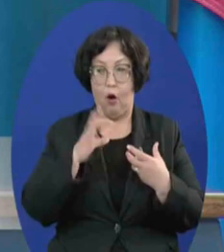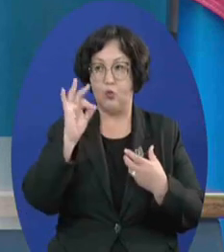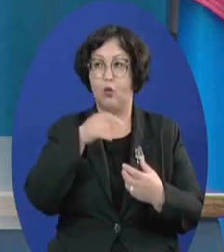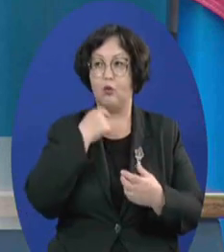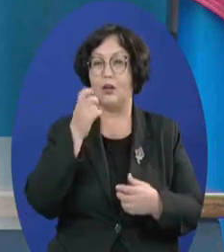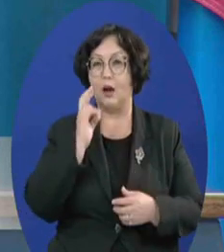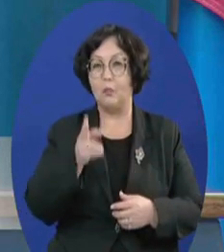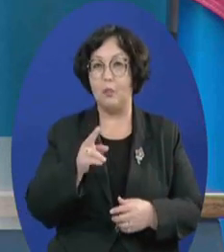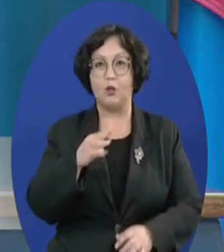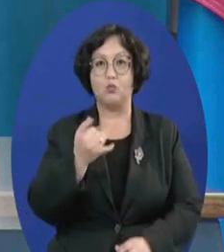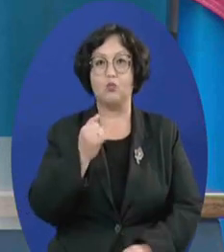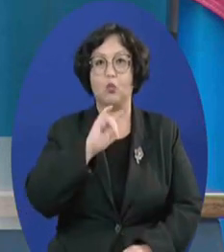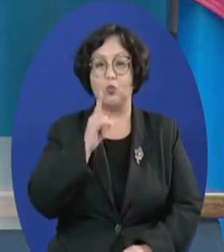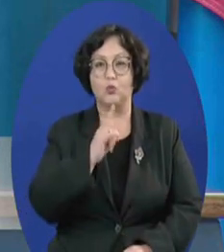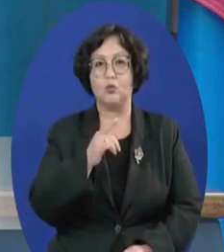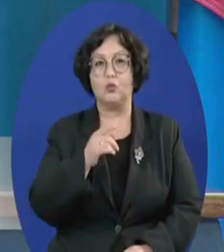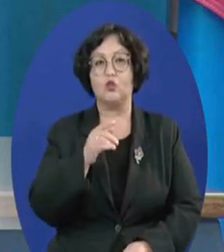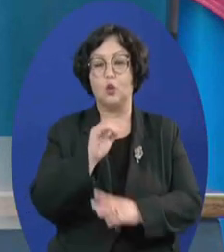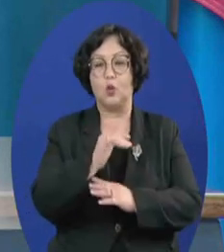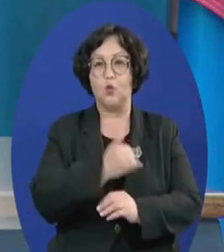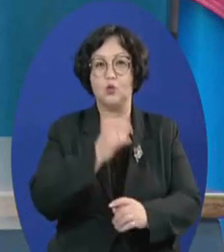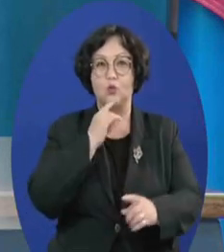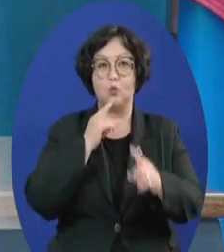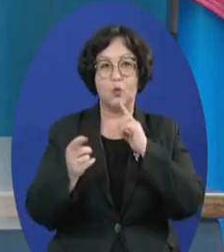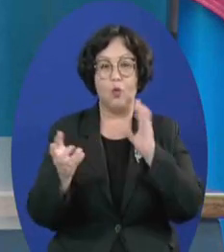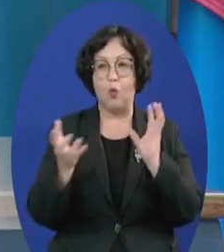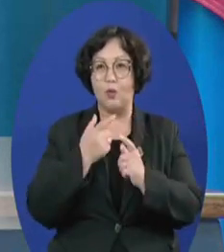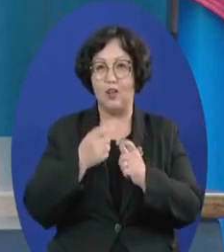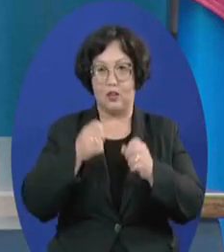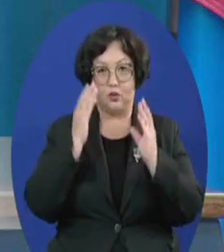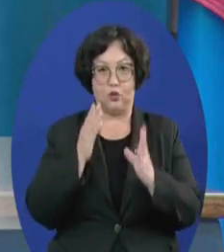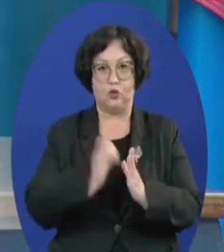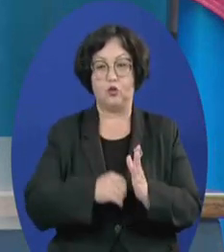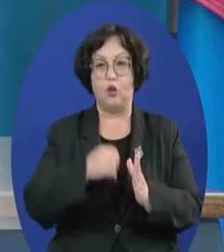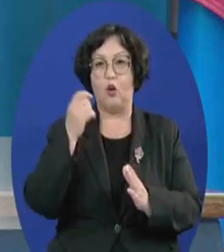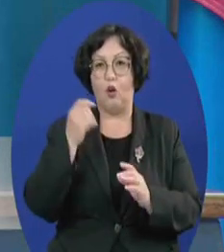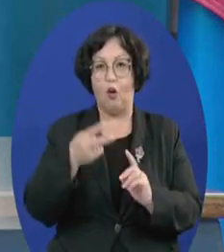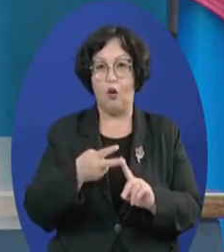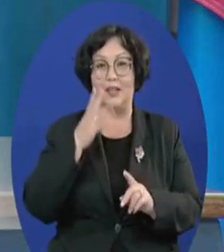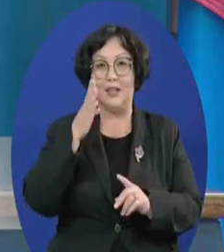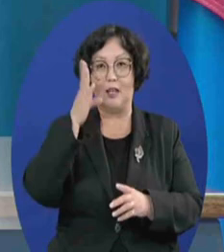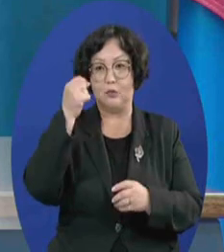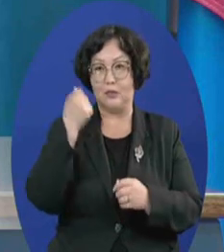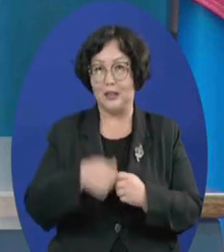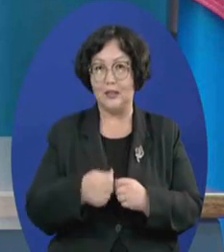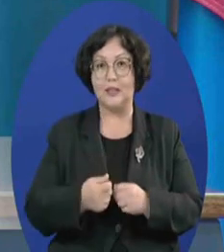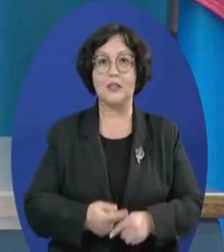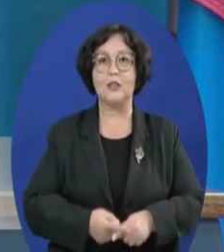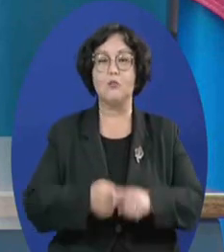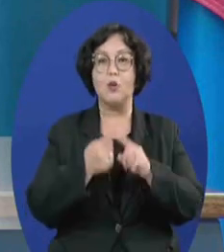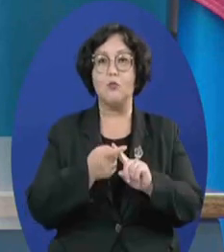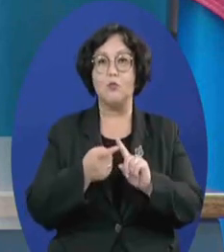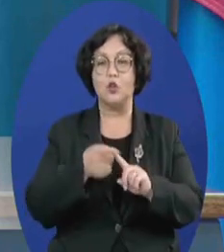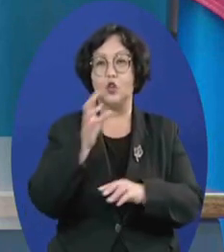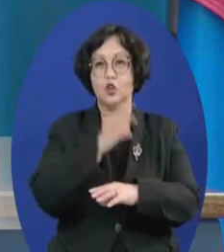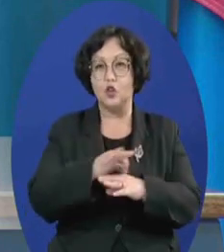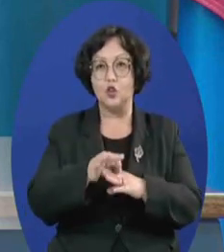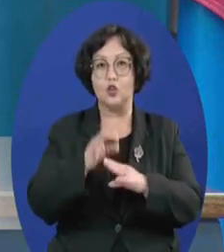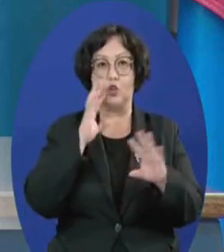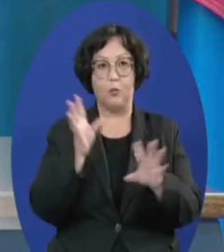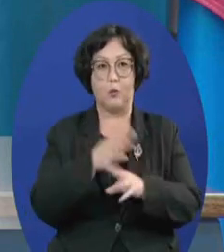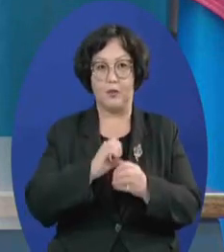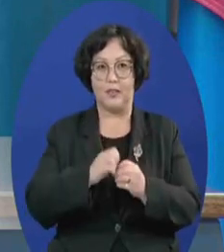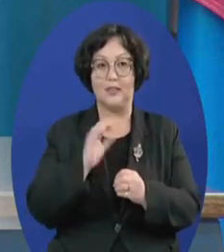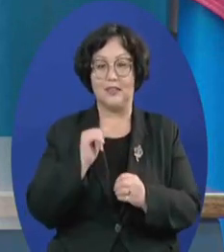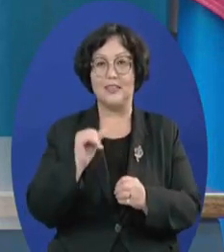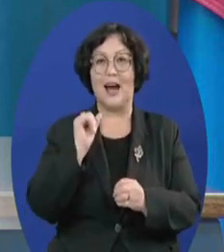компани төлөөлөл удирдсан үйл дээр шийдвэрлэх ёстой гэж харж байгаа. Хоёрт нь бол ирээдүйд бас энэ зардал хэтэрж байгаа асуудал дээр төслийн менежментээр бид нар